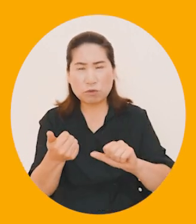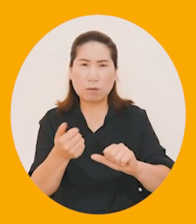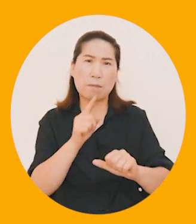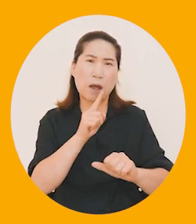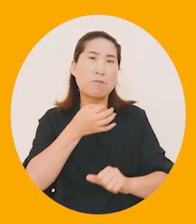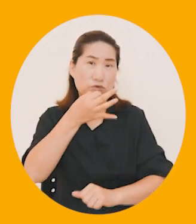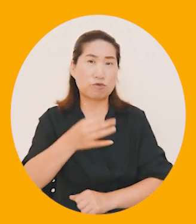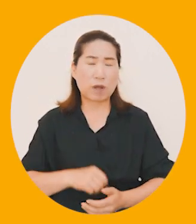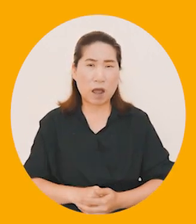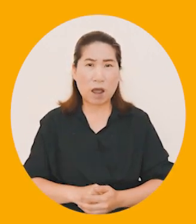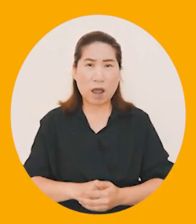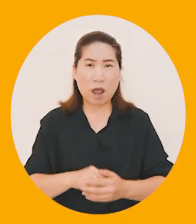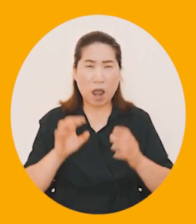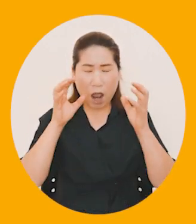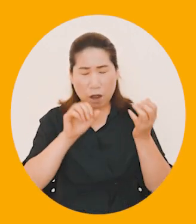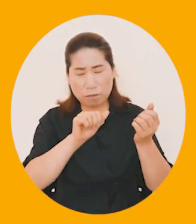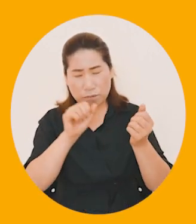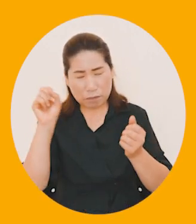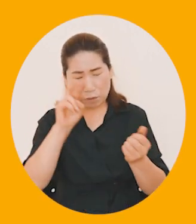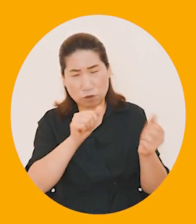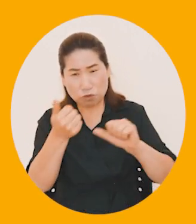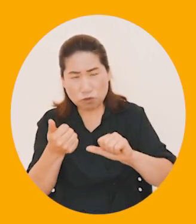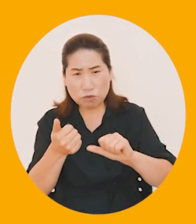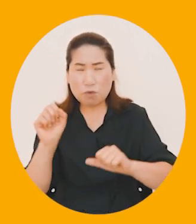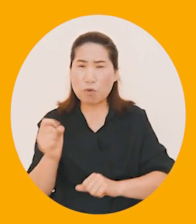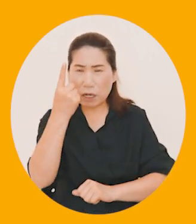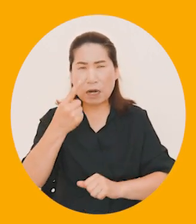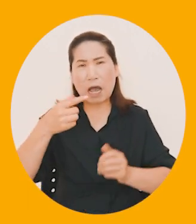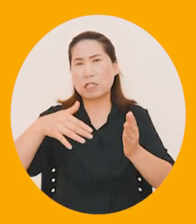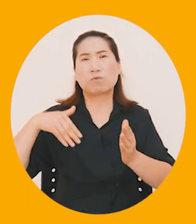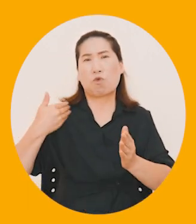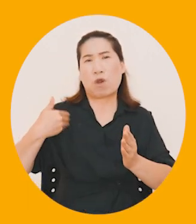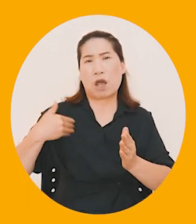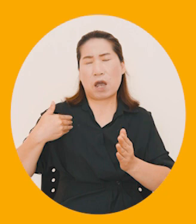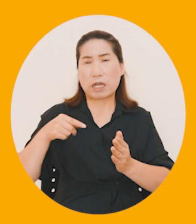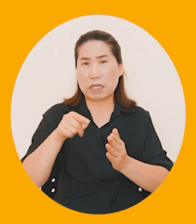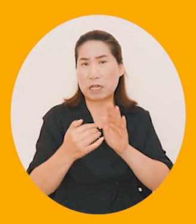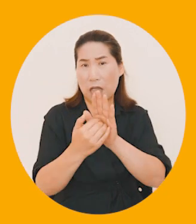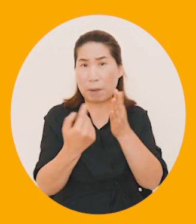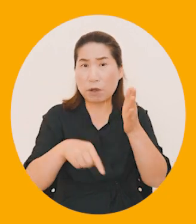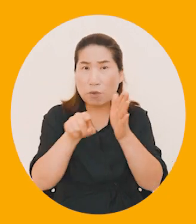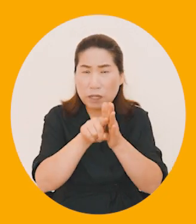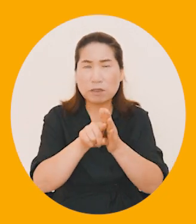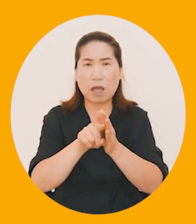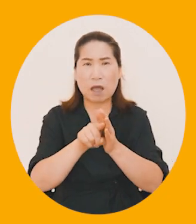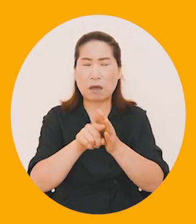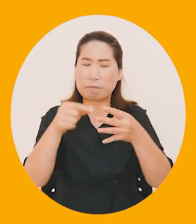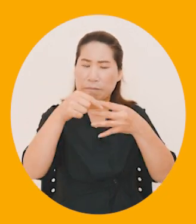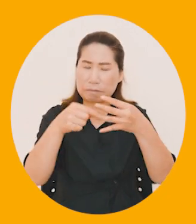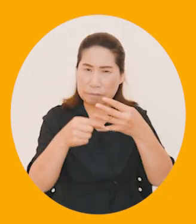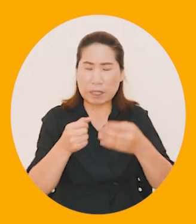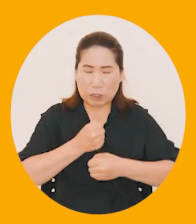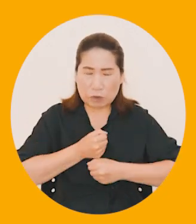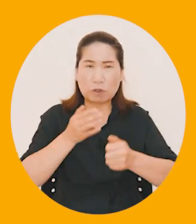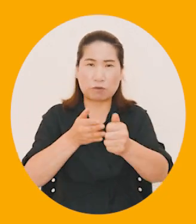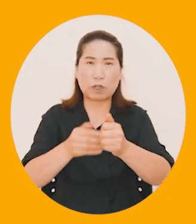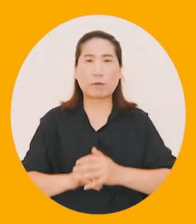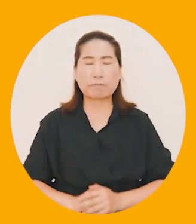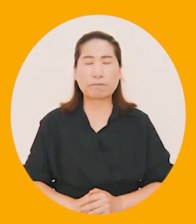말합니다. 영유아 돌연사 증후군의 원인은 아직 밝혀지지 않았지만 이를 예방하기 위해서 아래 사항을